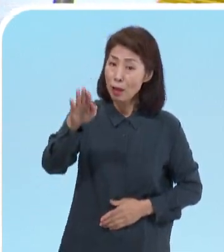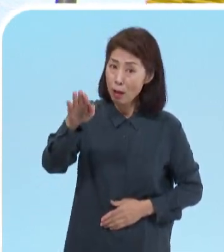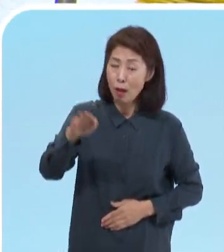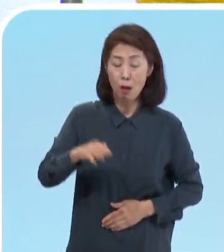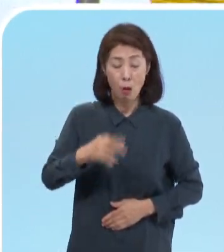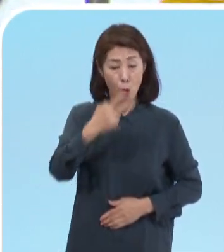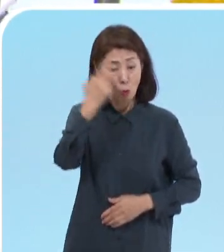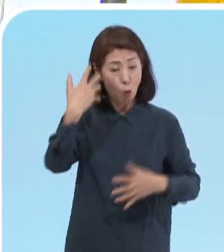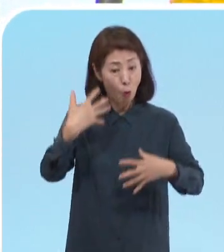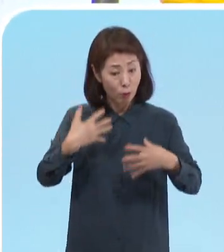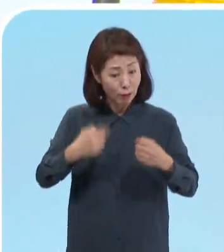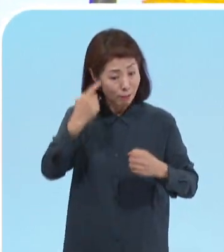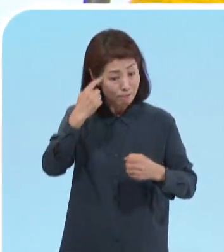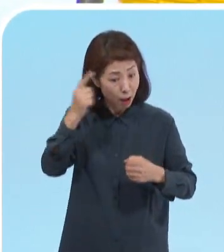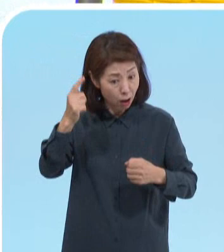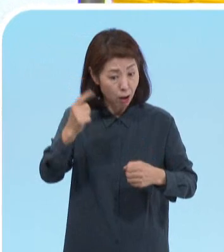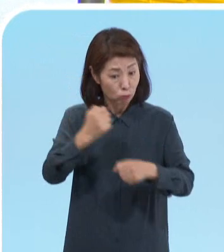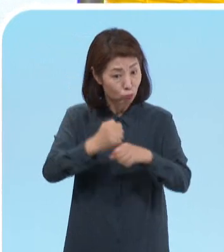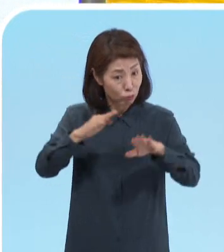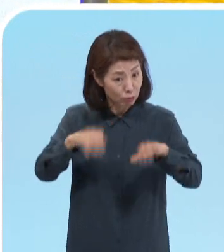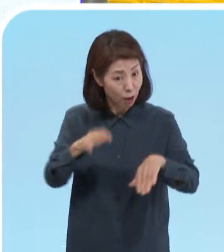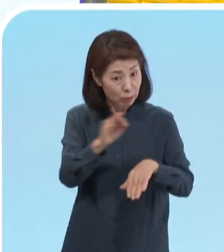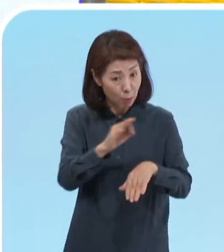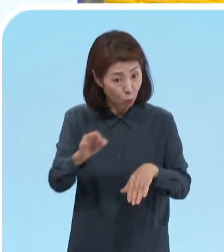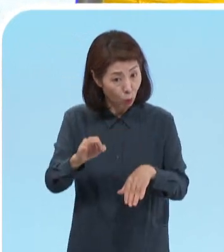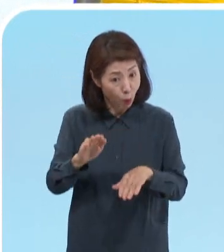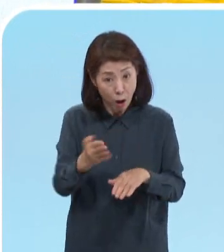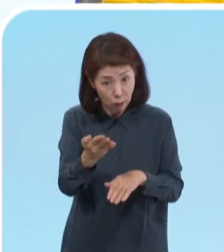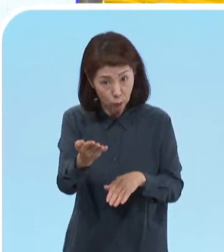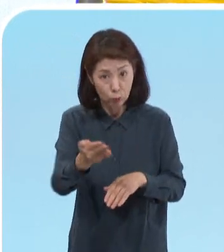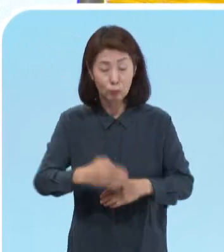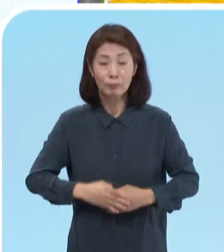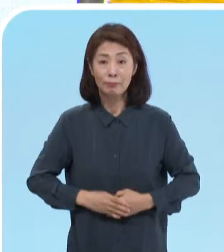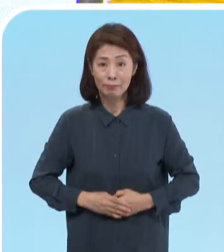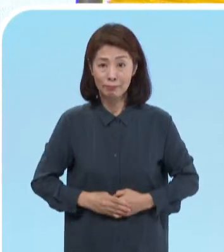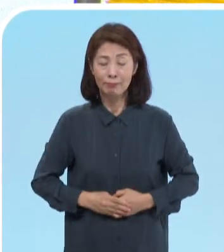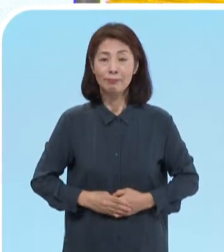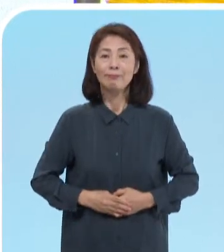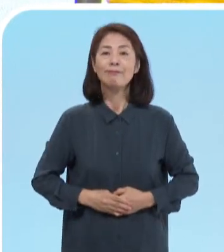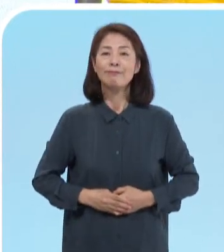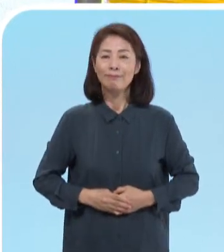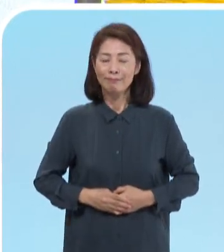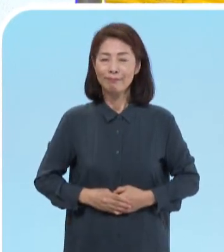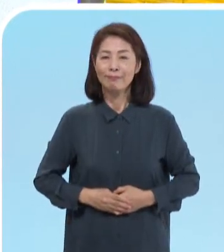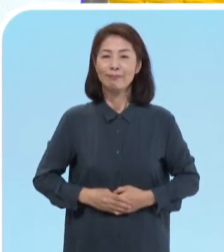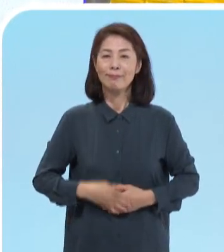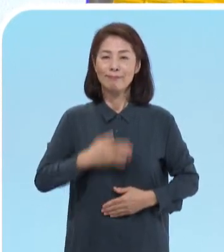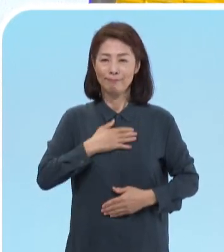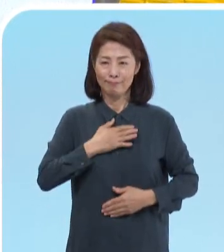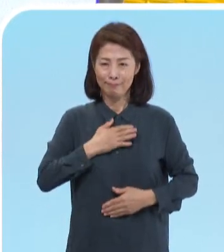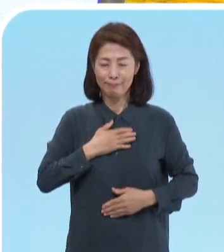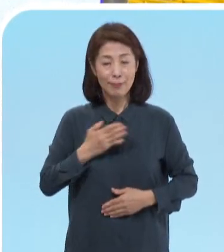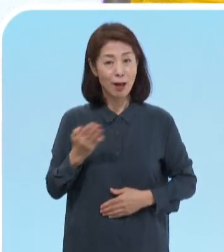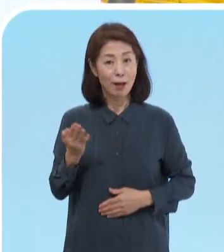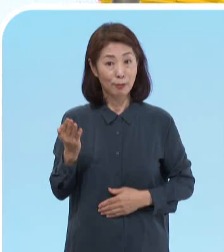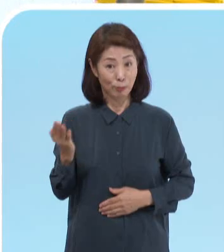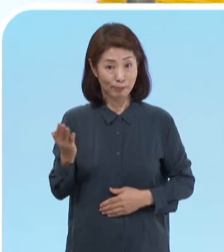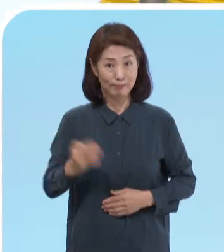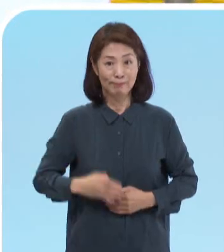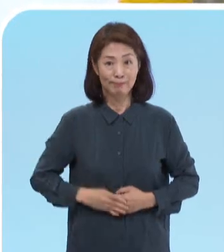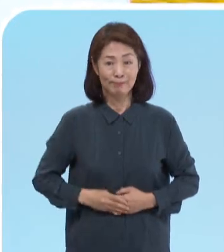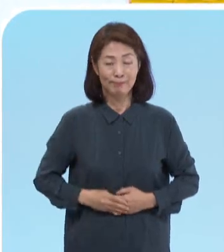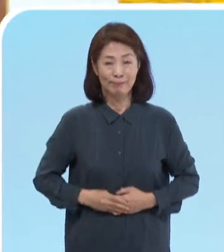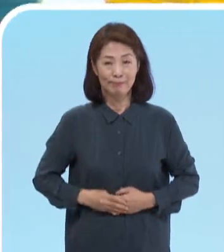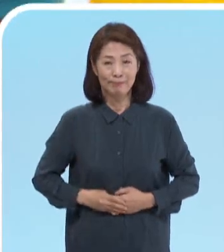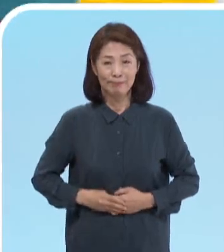すみません、こちらに高校生が開発した商品があると聞いたんですが。 はい、はい、こちら